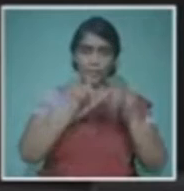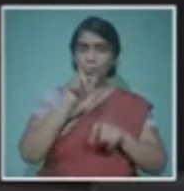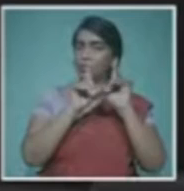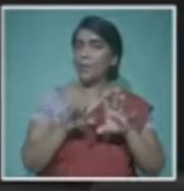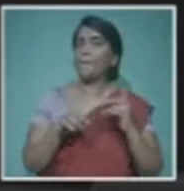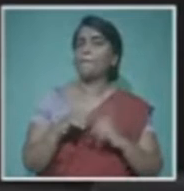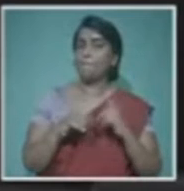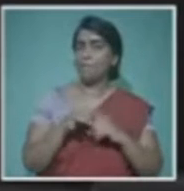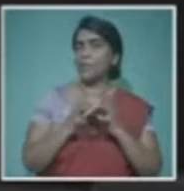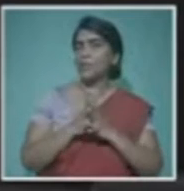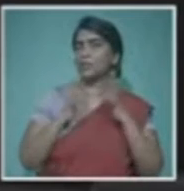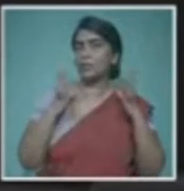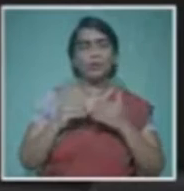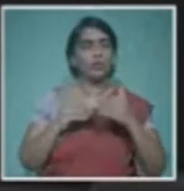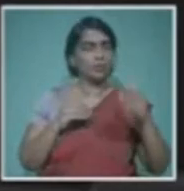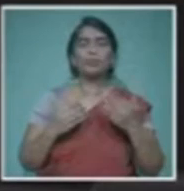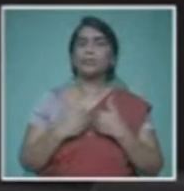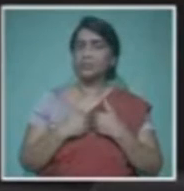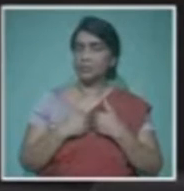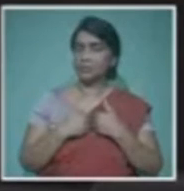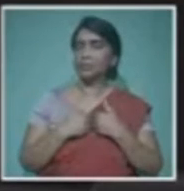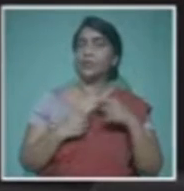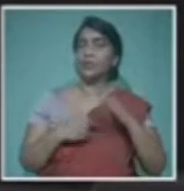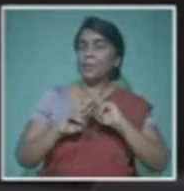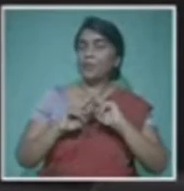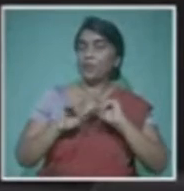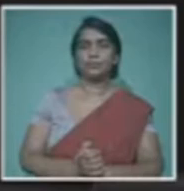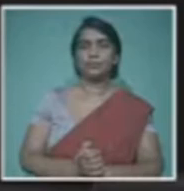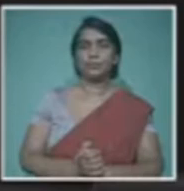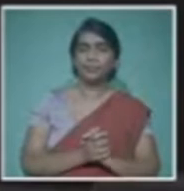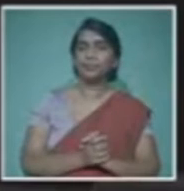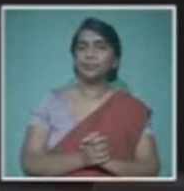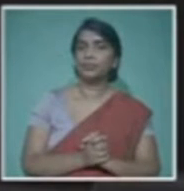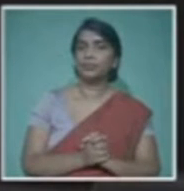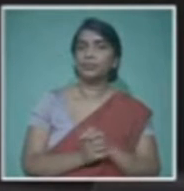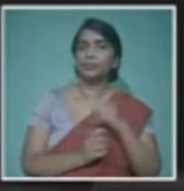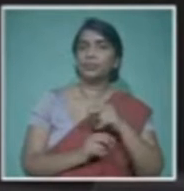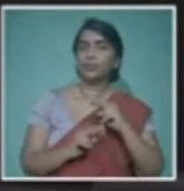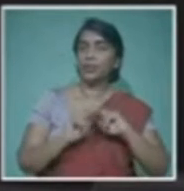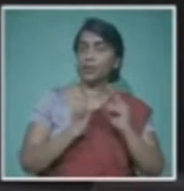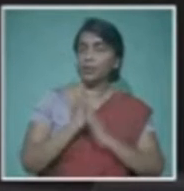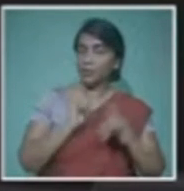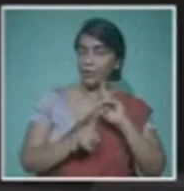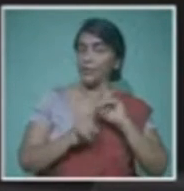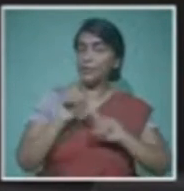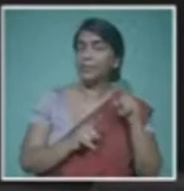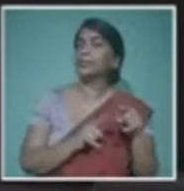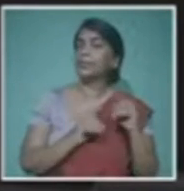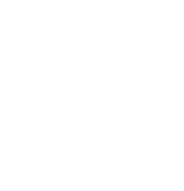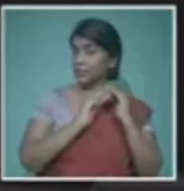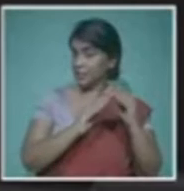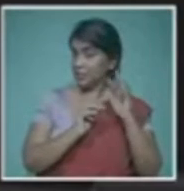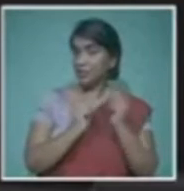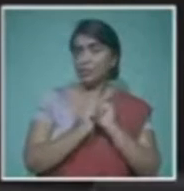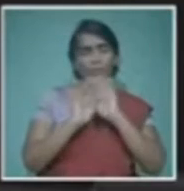මෙවැනි ප්‍රශ්න විශාල ප්‍රමාණයක් මැද්දේ තමයි අපි මේ විදේශ අමාත්‍යංශයේ ගිනියන්නේ අපේ මේ විදේශ අමාත්‍යංශයේ මේ ඔක්කොම